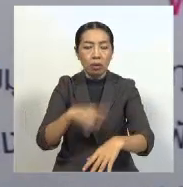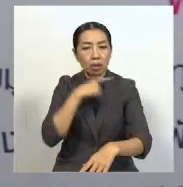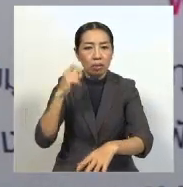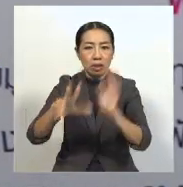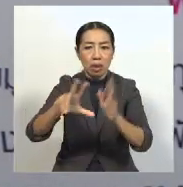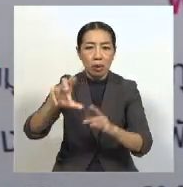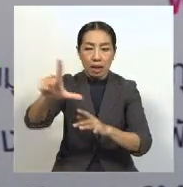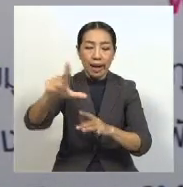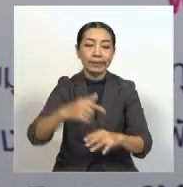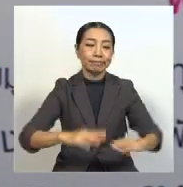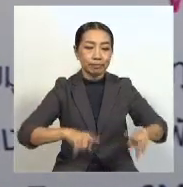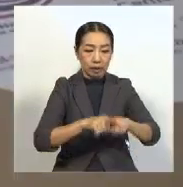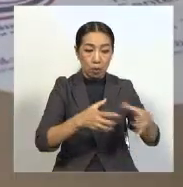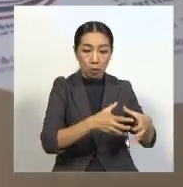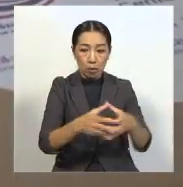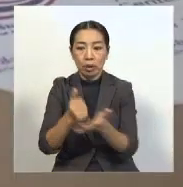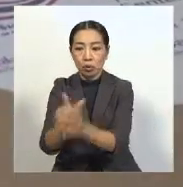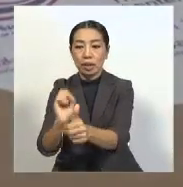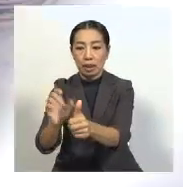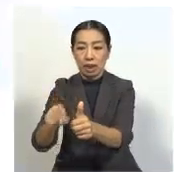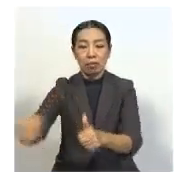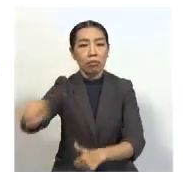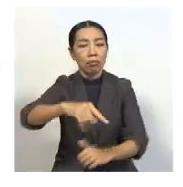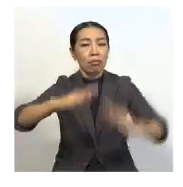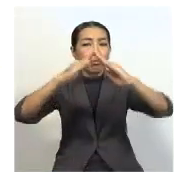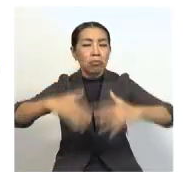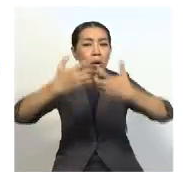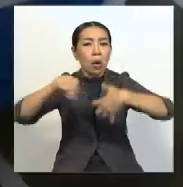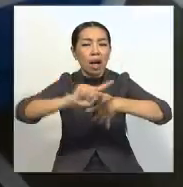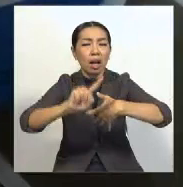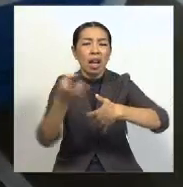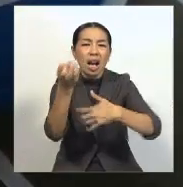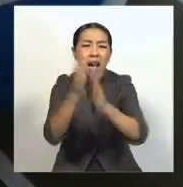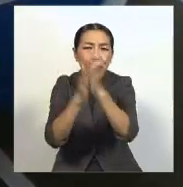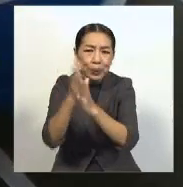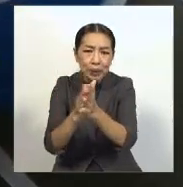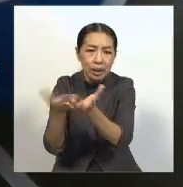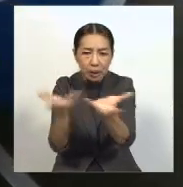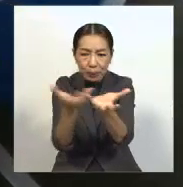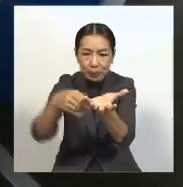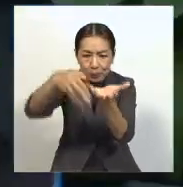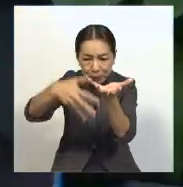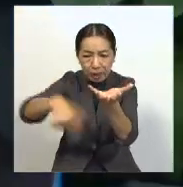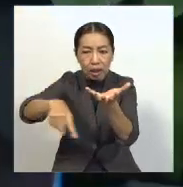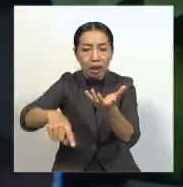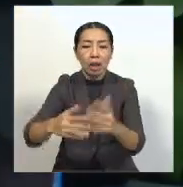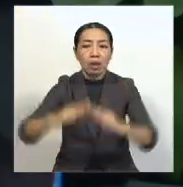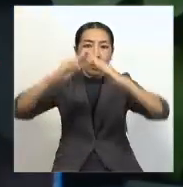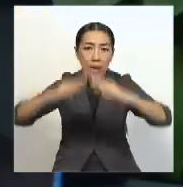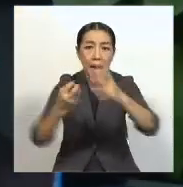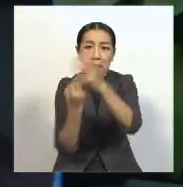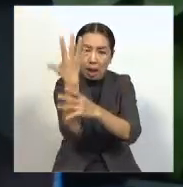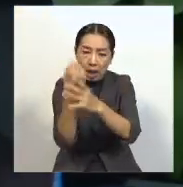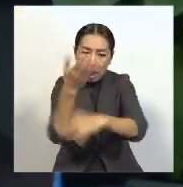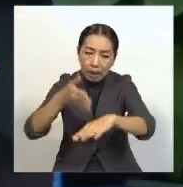ทโดยผู้ประกอบการส่วนใหญ่ก็เป็นโรงสีข้าวโรงงานไม้แปรรูปโรงงานผลิตน้ำดื่มวันนี้กรมส่งเสริมอุตสาหกร